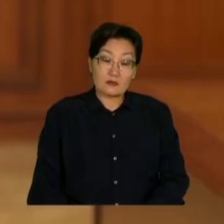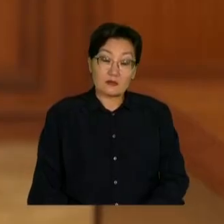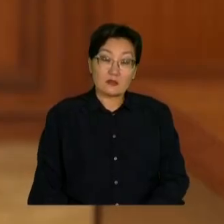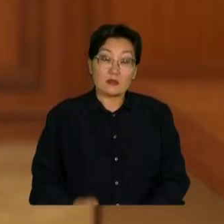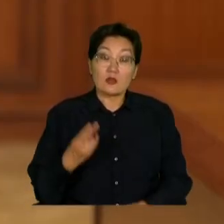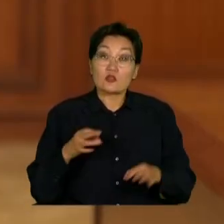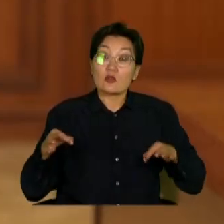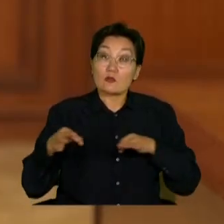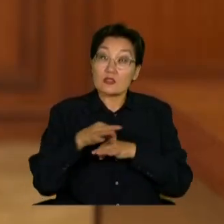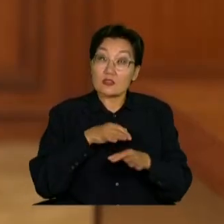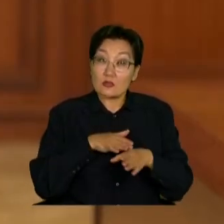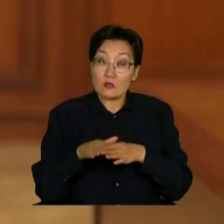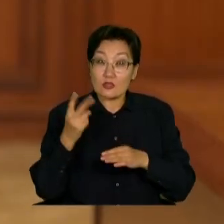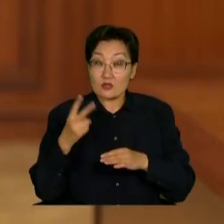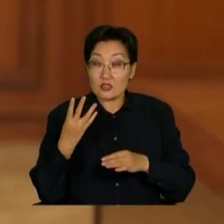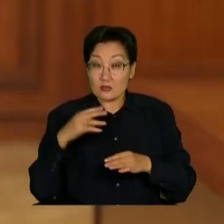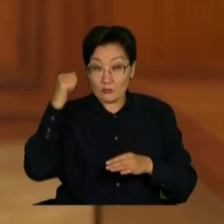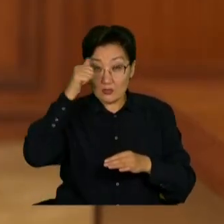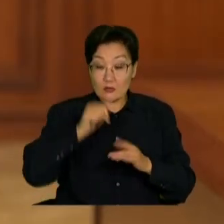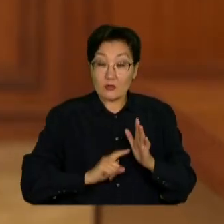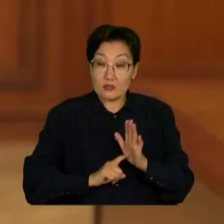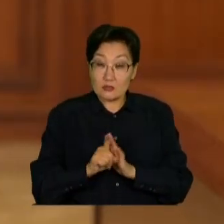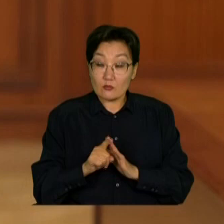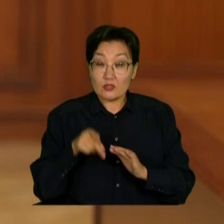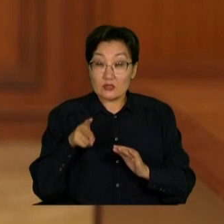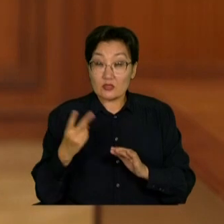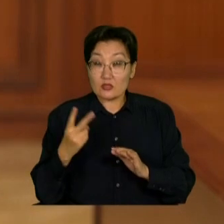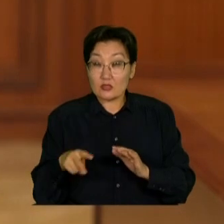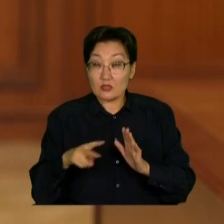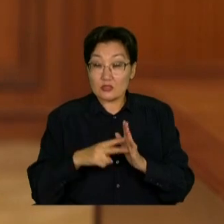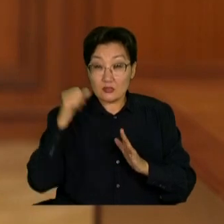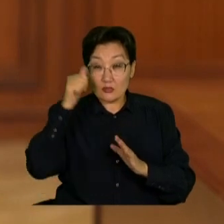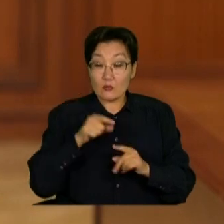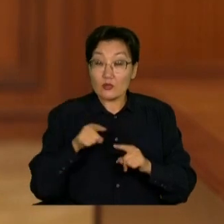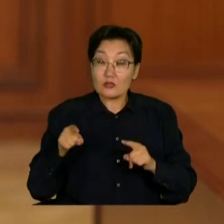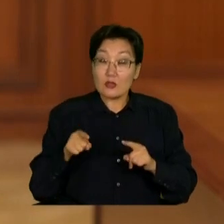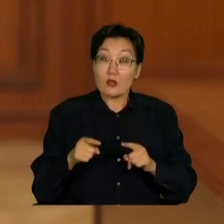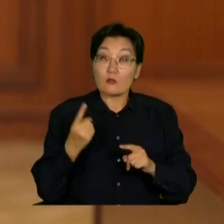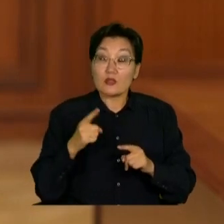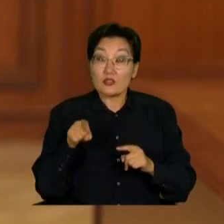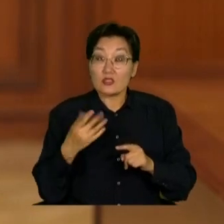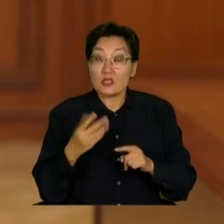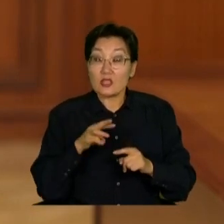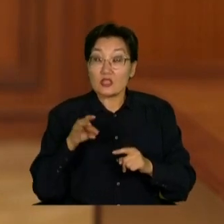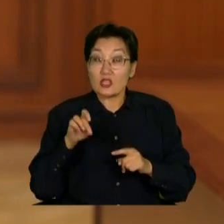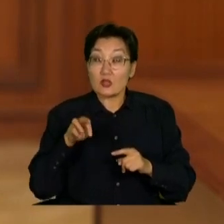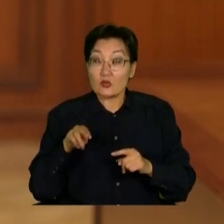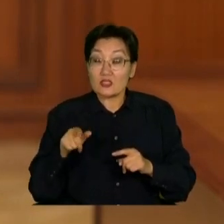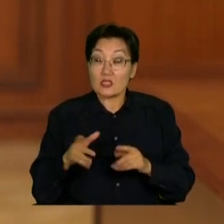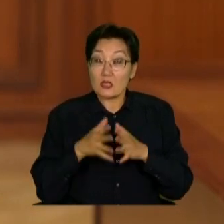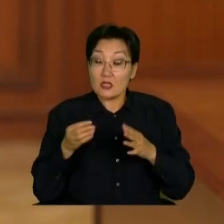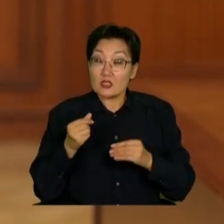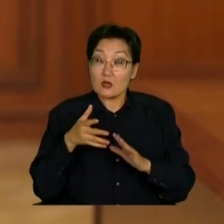Ұлттық жобаны іске асыруға 2024 жылдан бастап 2027 жылға дейін 1,5 триллион теңгеден астам